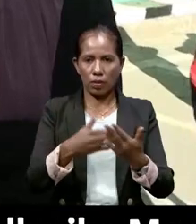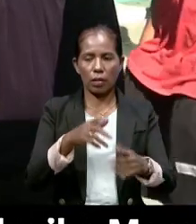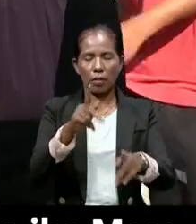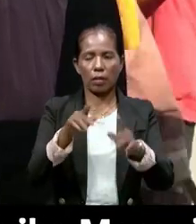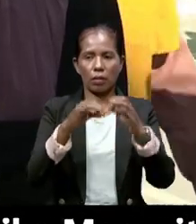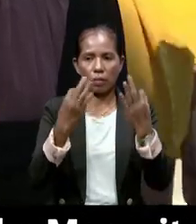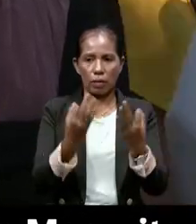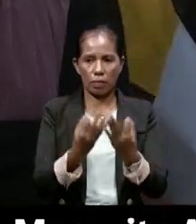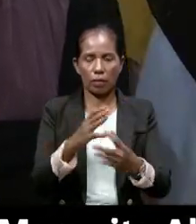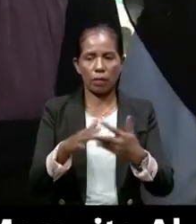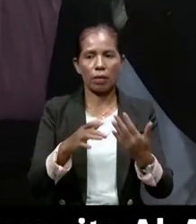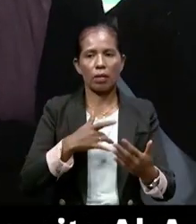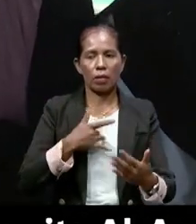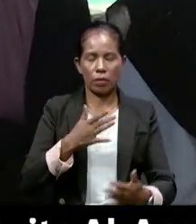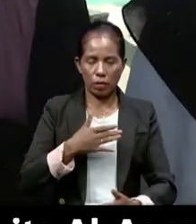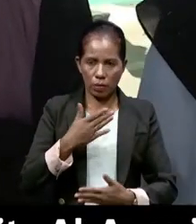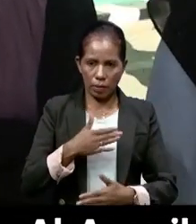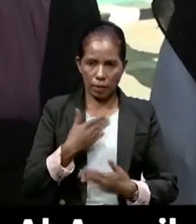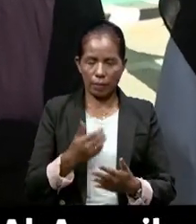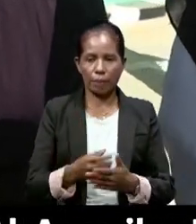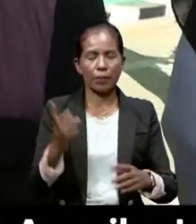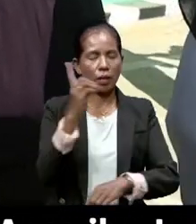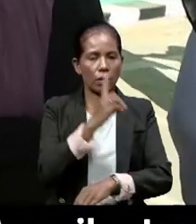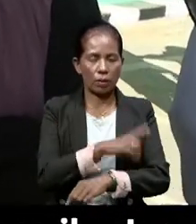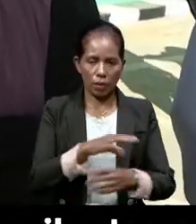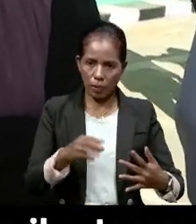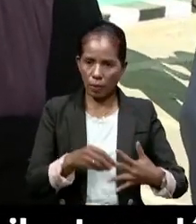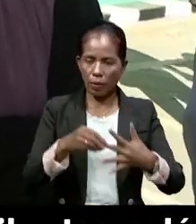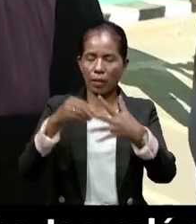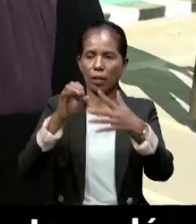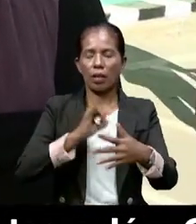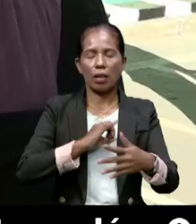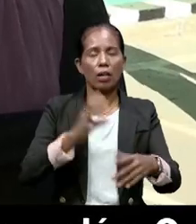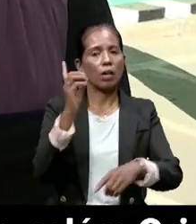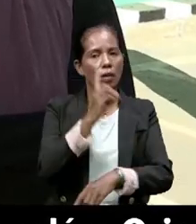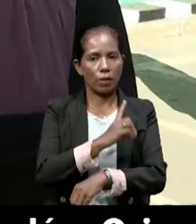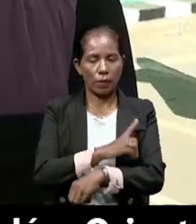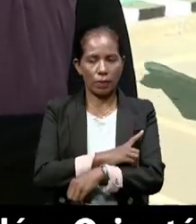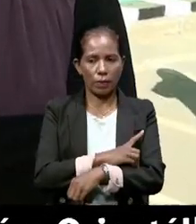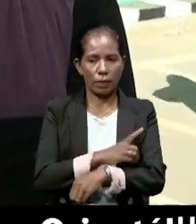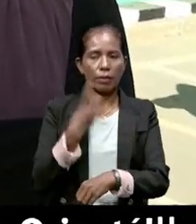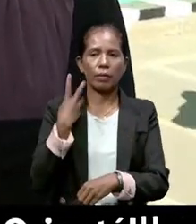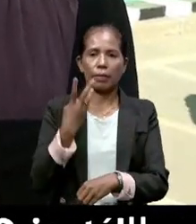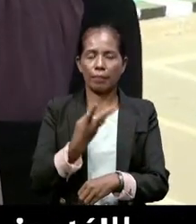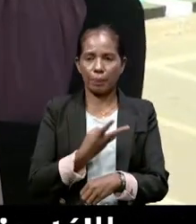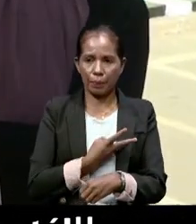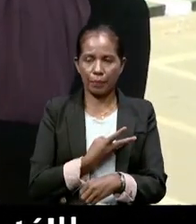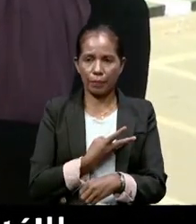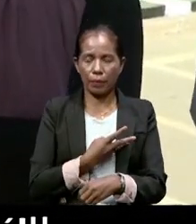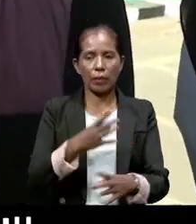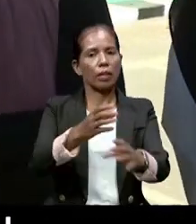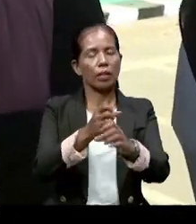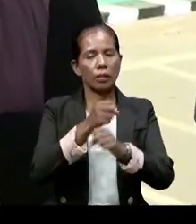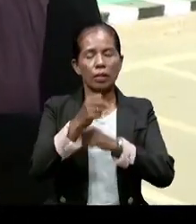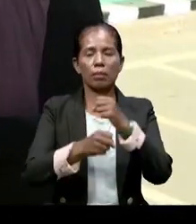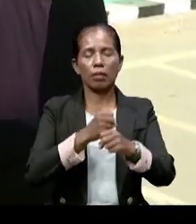familia sira dene mo senti contenti na lorong spesial dene anesa lorong neve mak ita simu tinang